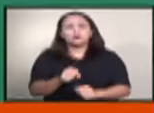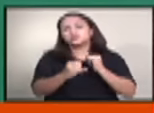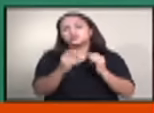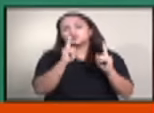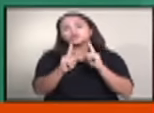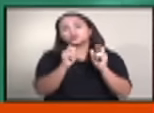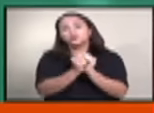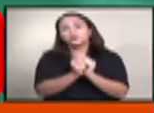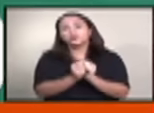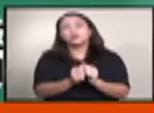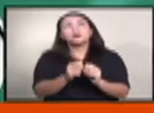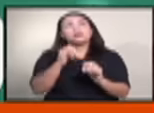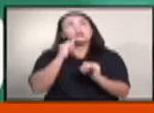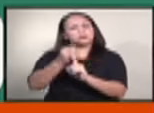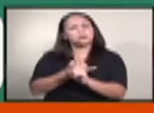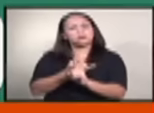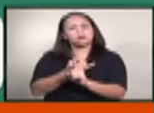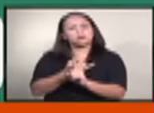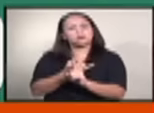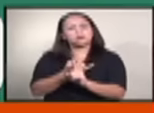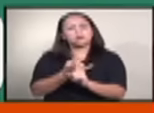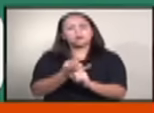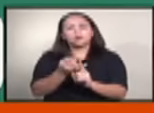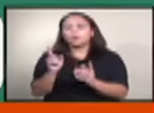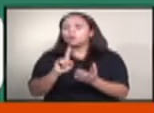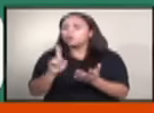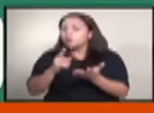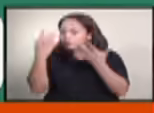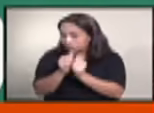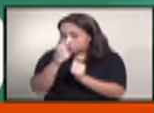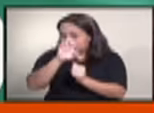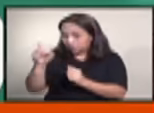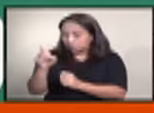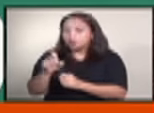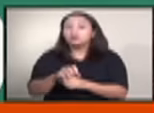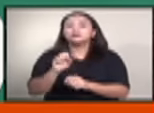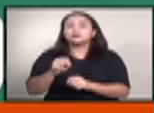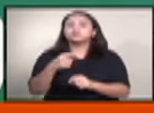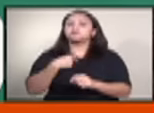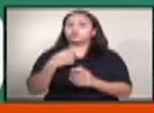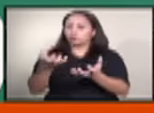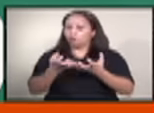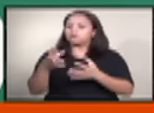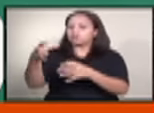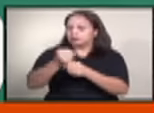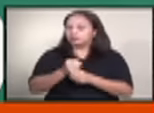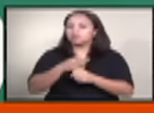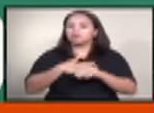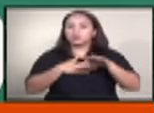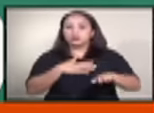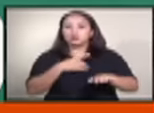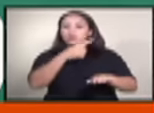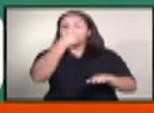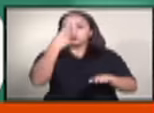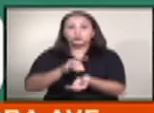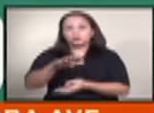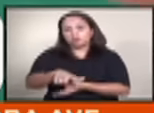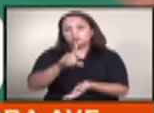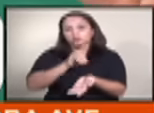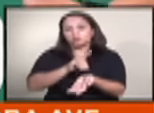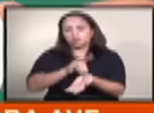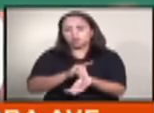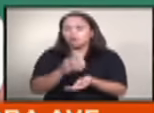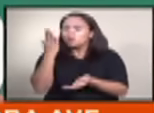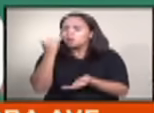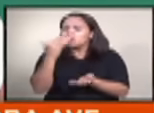ni Eric? Nitong January lang po. Ano pong napag-usapan niyo tungkol sa bata? Kinukuha ko po yung anak ko kasi ibabalik ko po siya sa pedya niya. Bakit